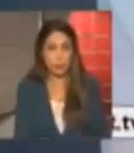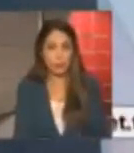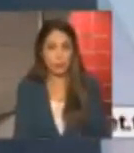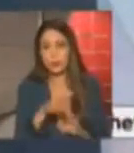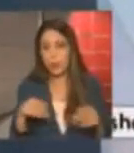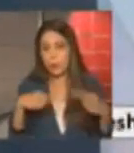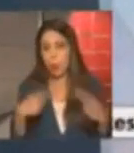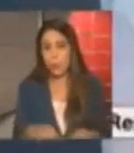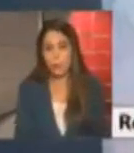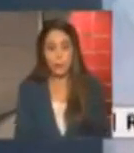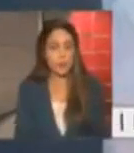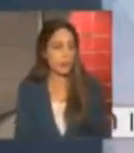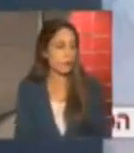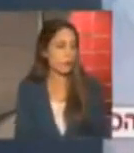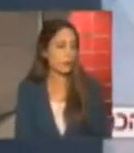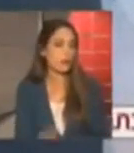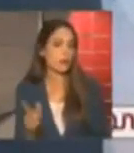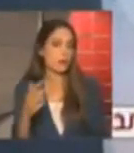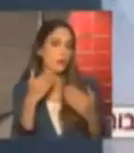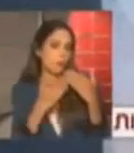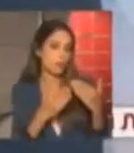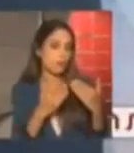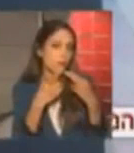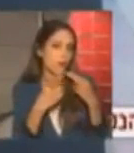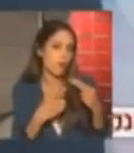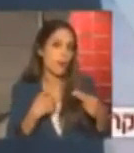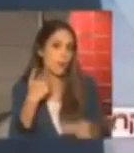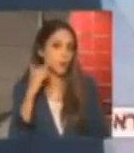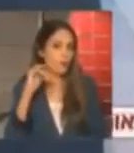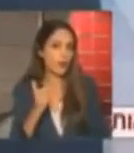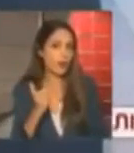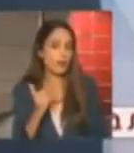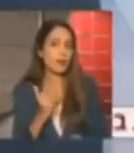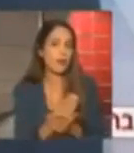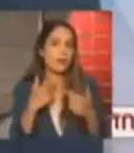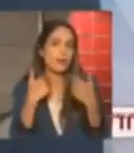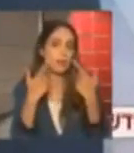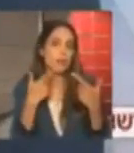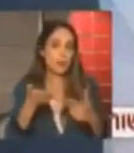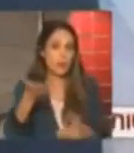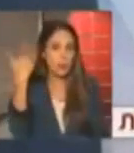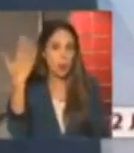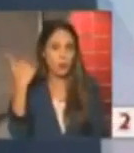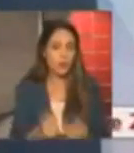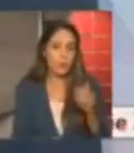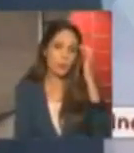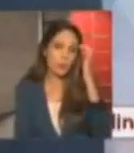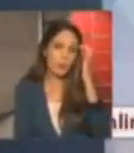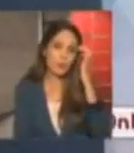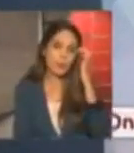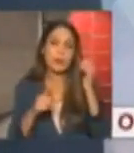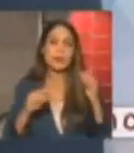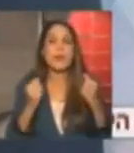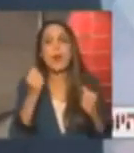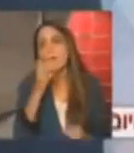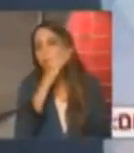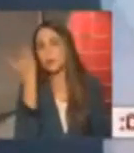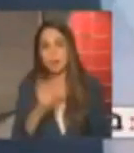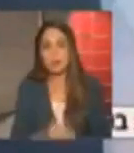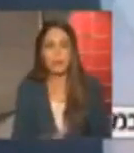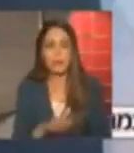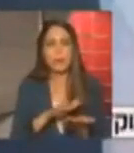הזה? אני חושב שכן, לסיבות שהסברתי קודם, צריך לעשות כל מאמץ,